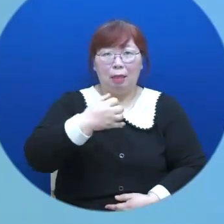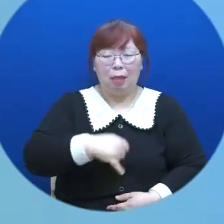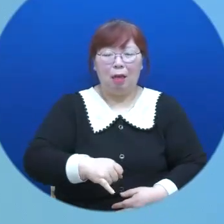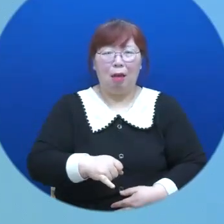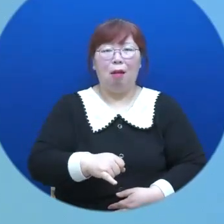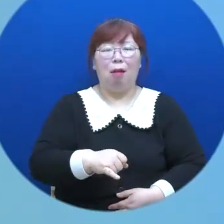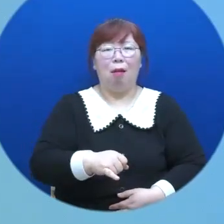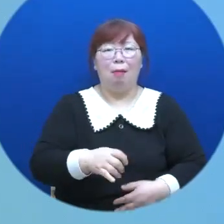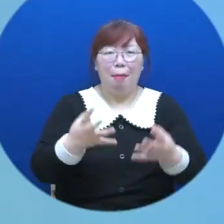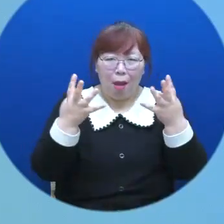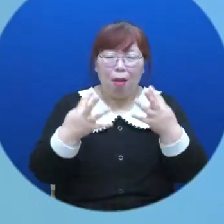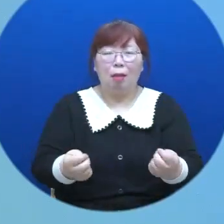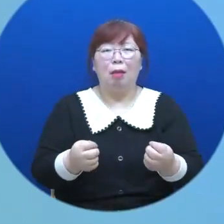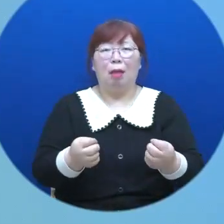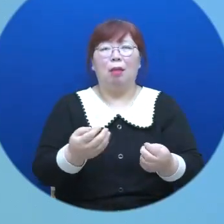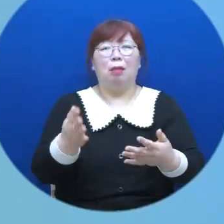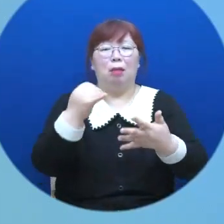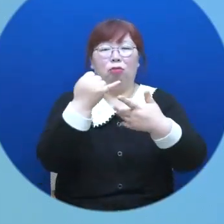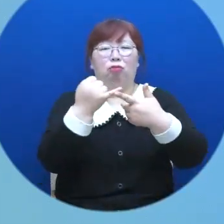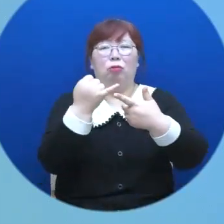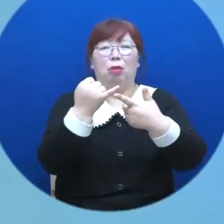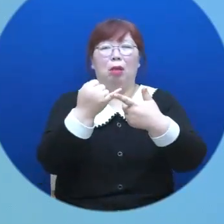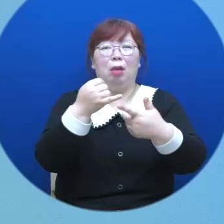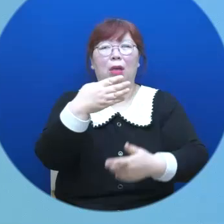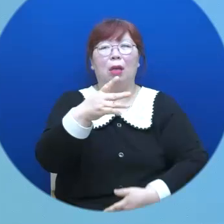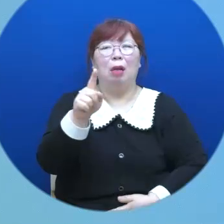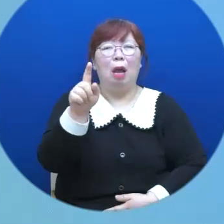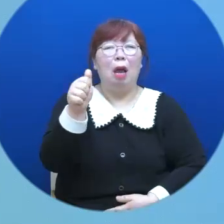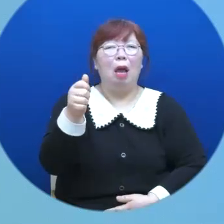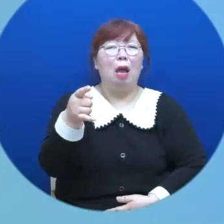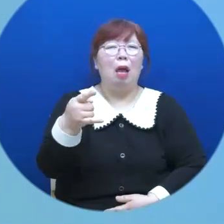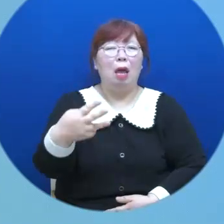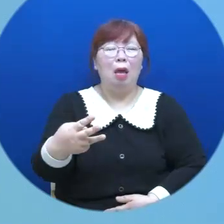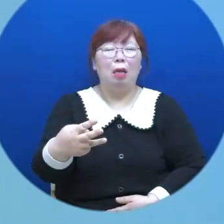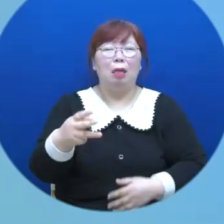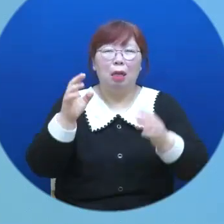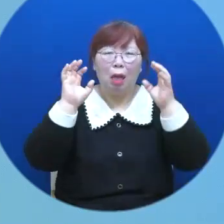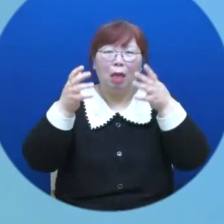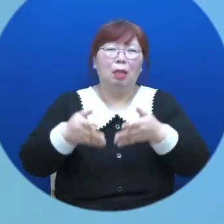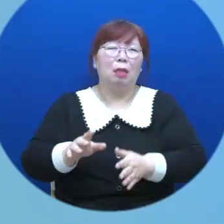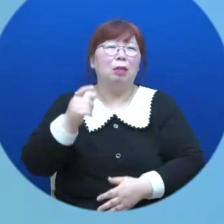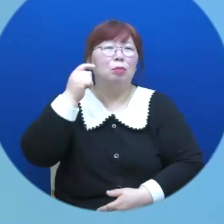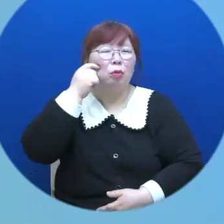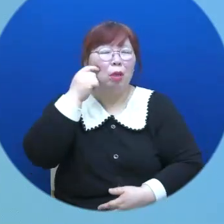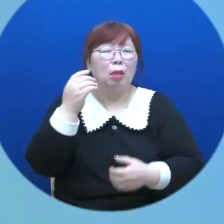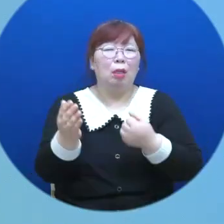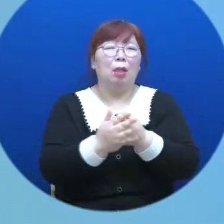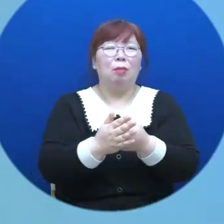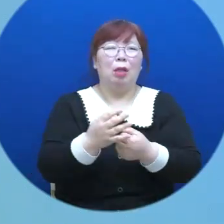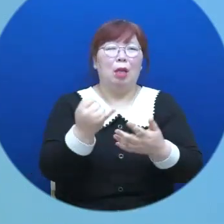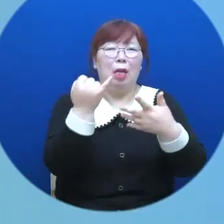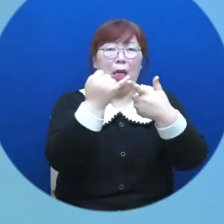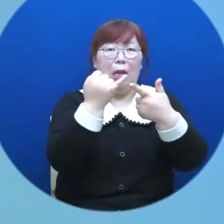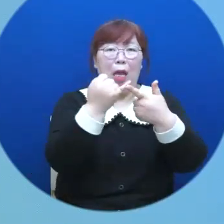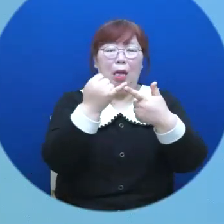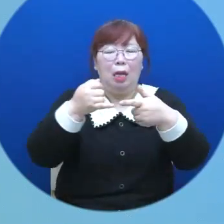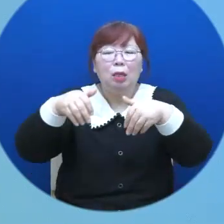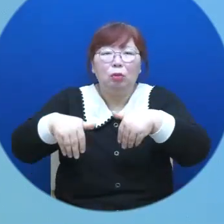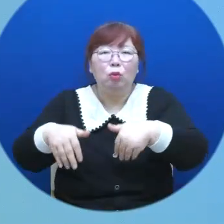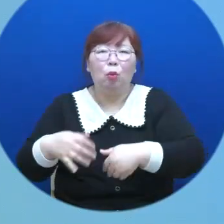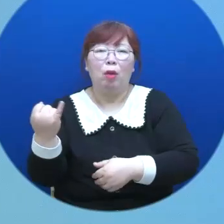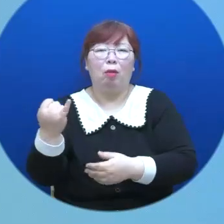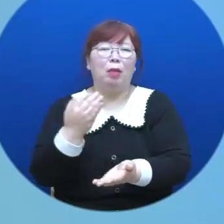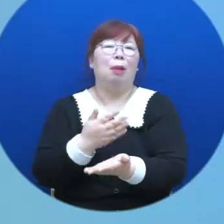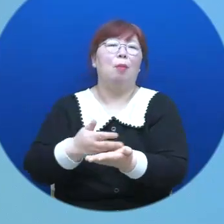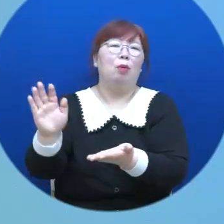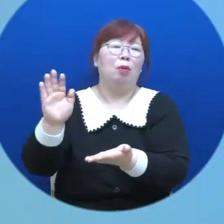낳아요. 자기는 자녀를 낳지 못합니다. 그리하여 몸종을 시바디로 보내고 자녀 낳게 하고 여기에